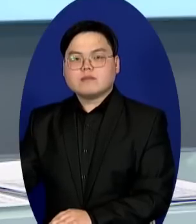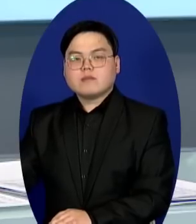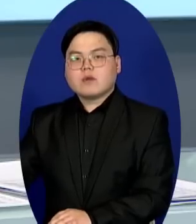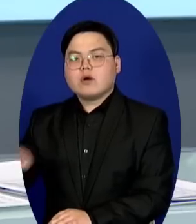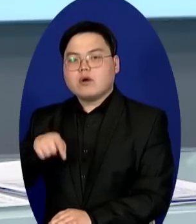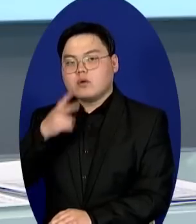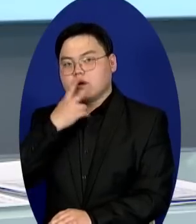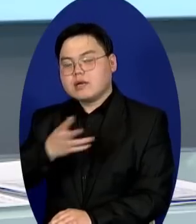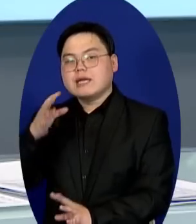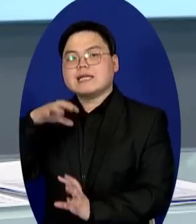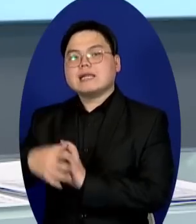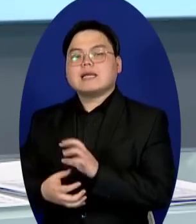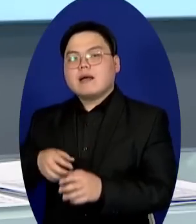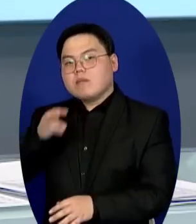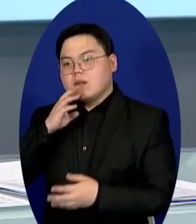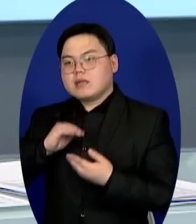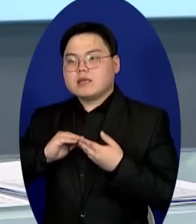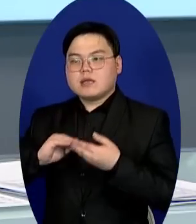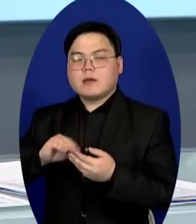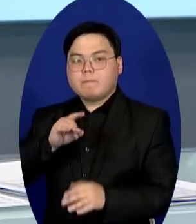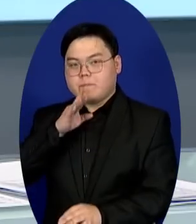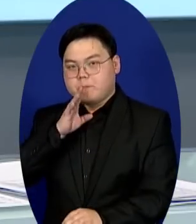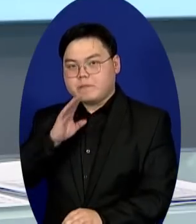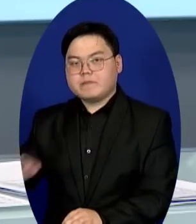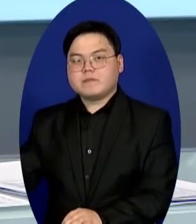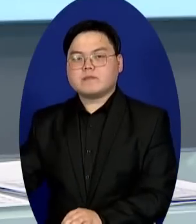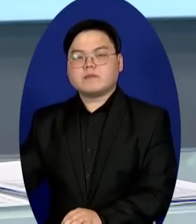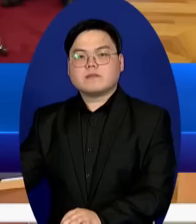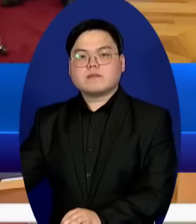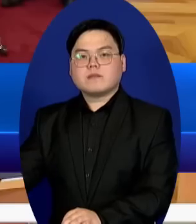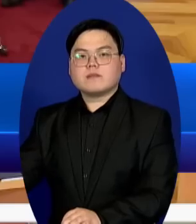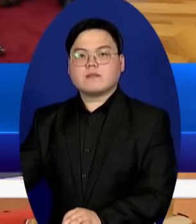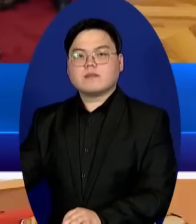Одоо үзэгч та бүхэн дэлхийн тахны өрнөж байгаа үйл явдлын мэдээлэлээс пүрэв долгаар танилцуулна.